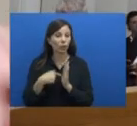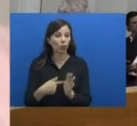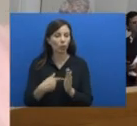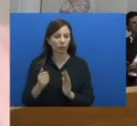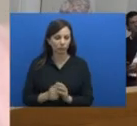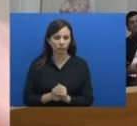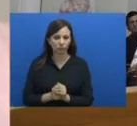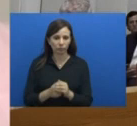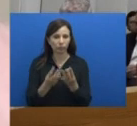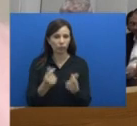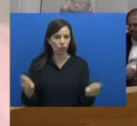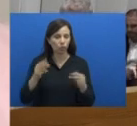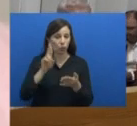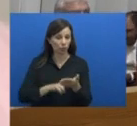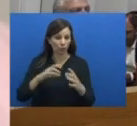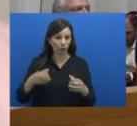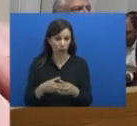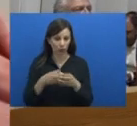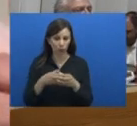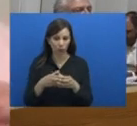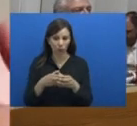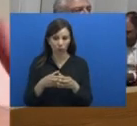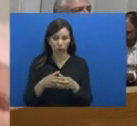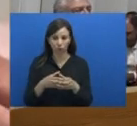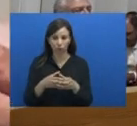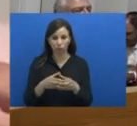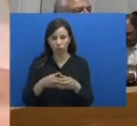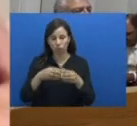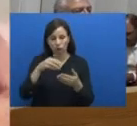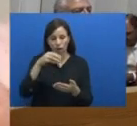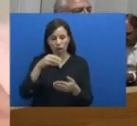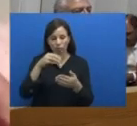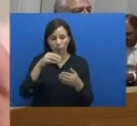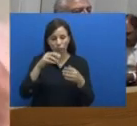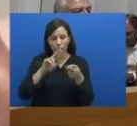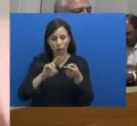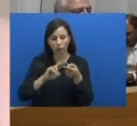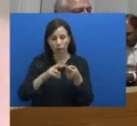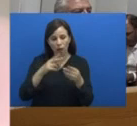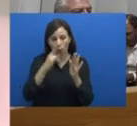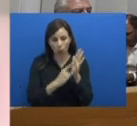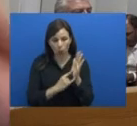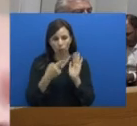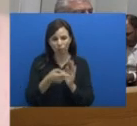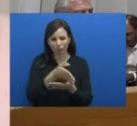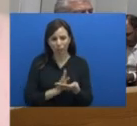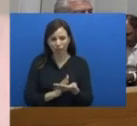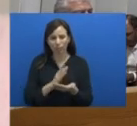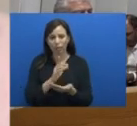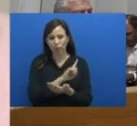نظام الأغلبية، أي أغلبية تشكل البرلمان حتى بمدى معين، هو يخلط الأوراق بين السلطة التنفيذية